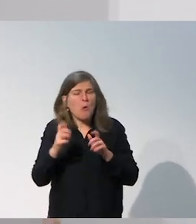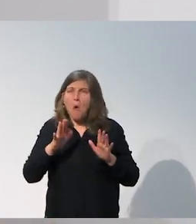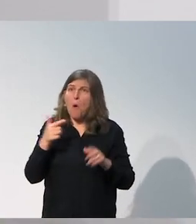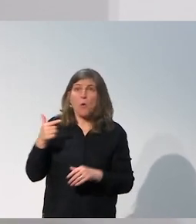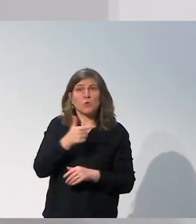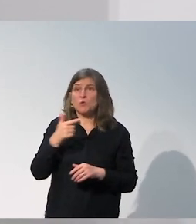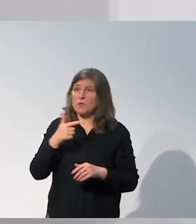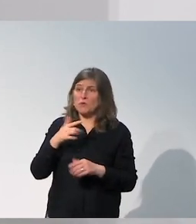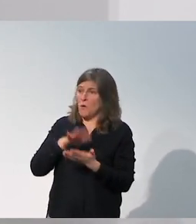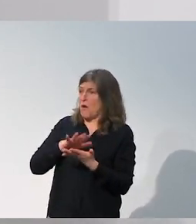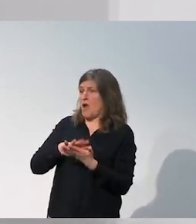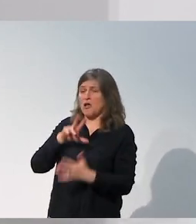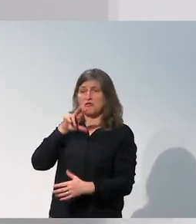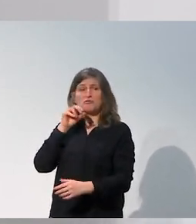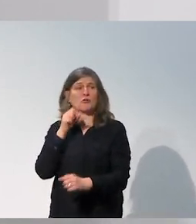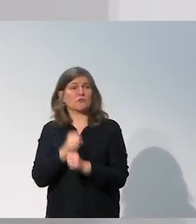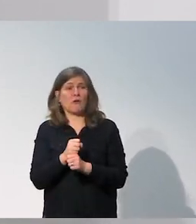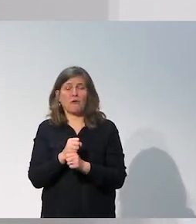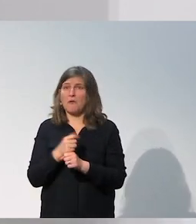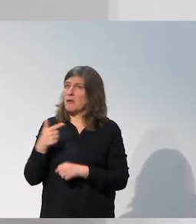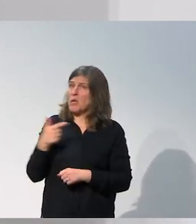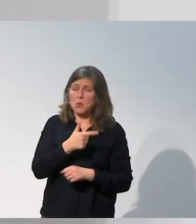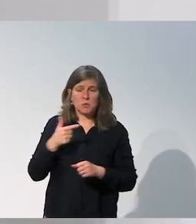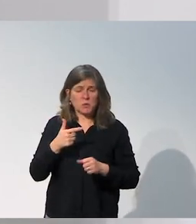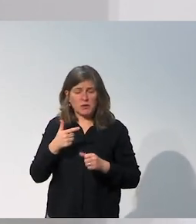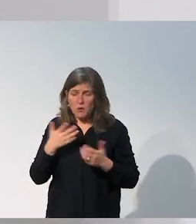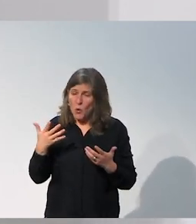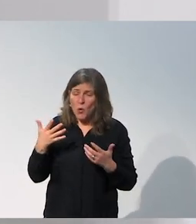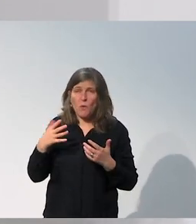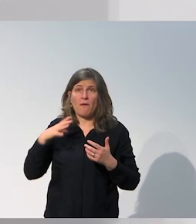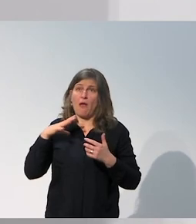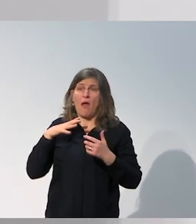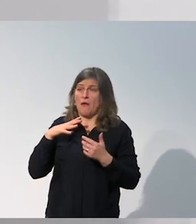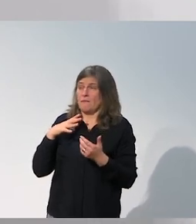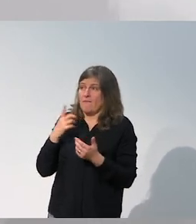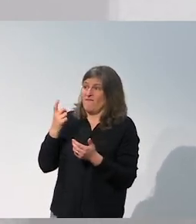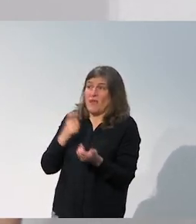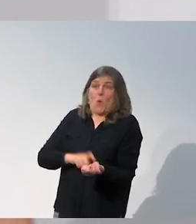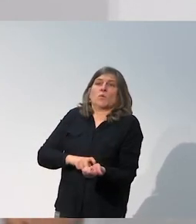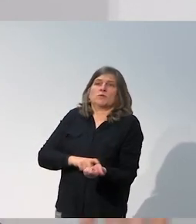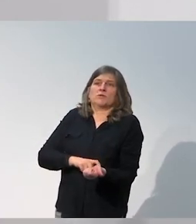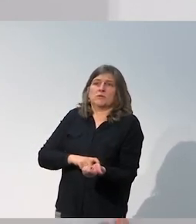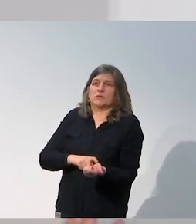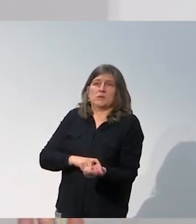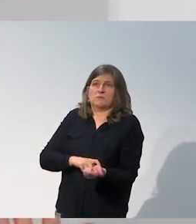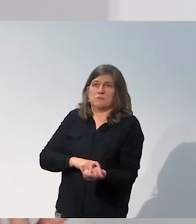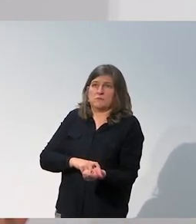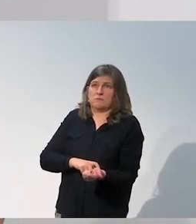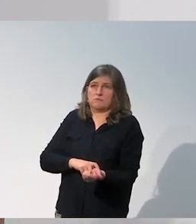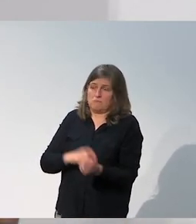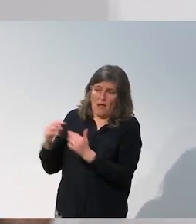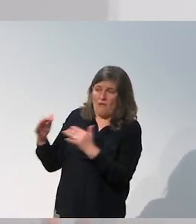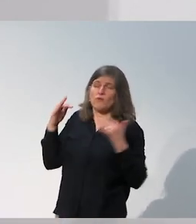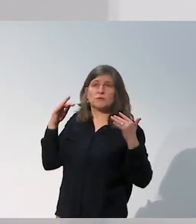ils ont 30 ans, et ils sont tous les deux très déterminés par le milieu d'où ils viennent,